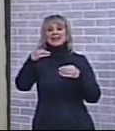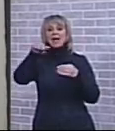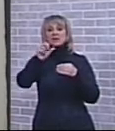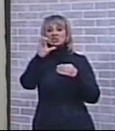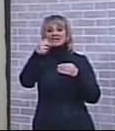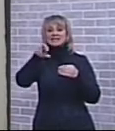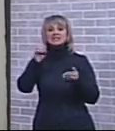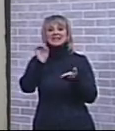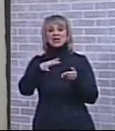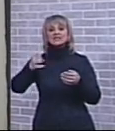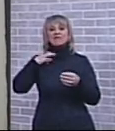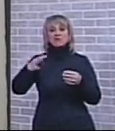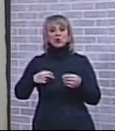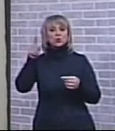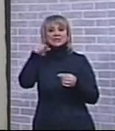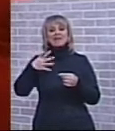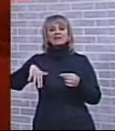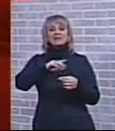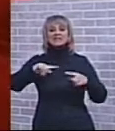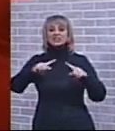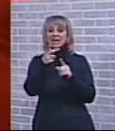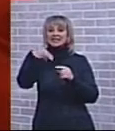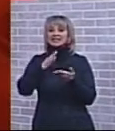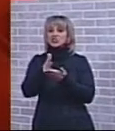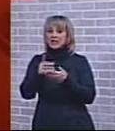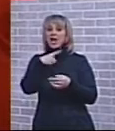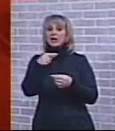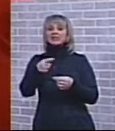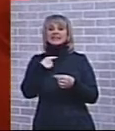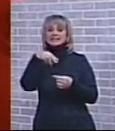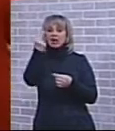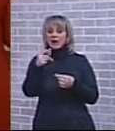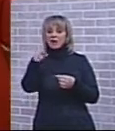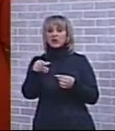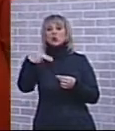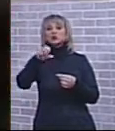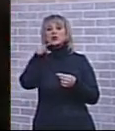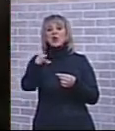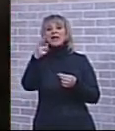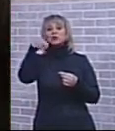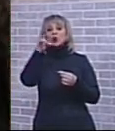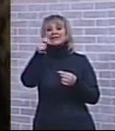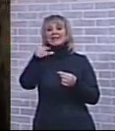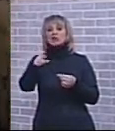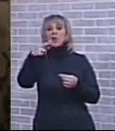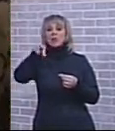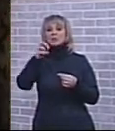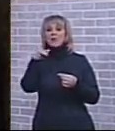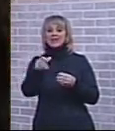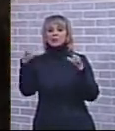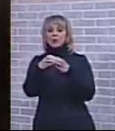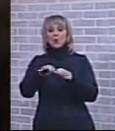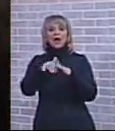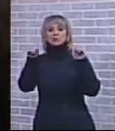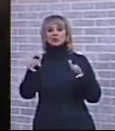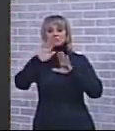Сены – столица Франции, узнаваема во всех техниках и стилях. Они говорят на языке графики и Утрило, и Ван Донген. Мон-Пари – один из блоков